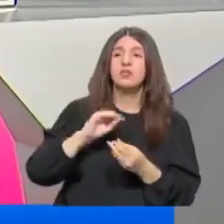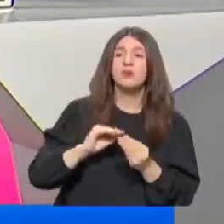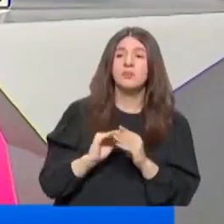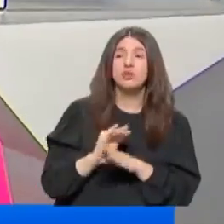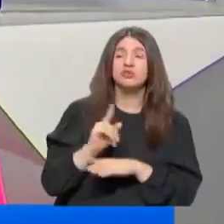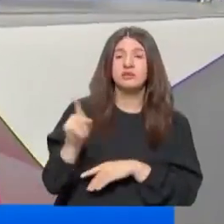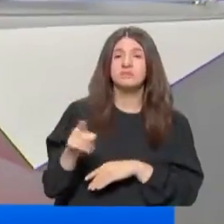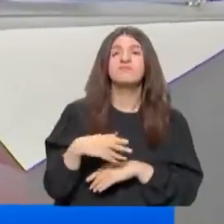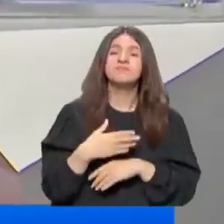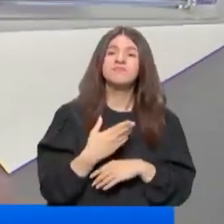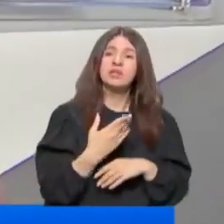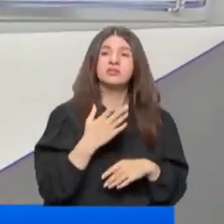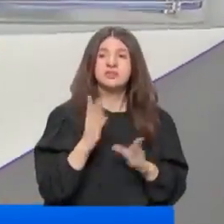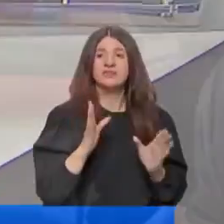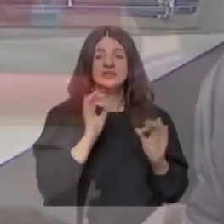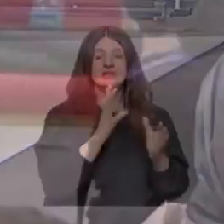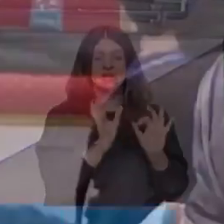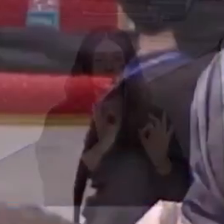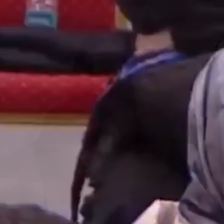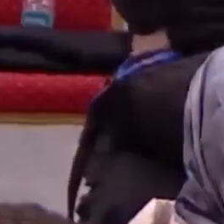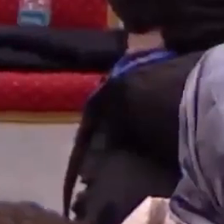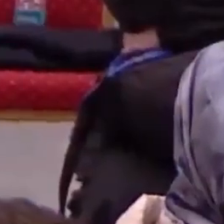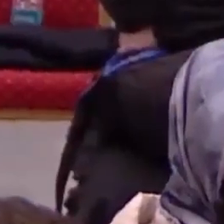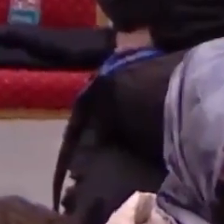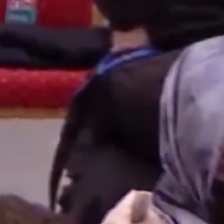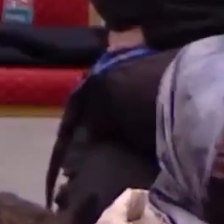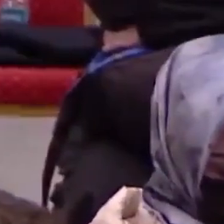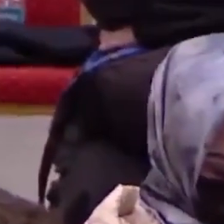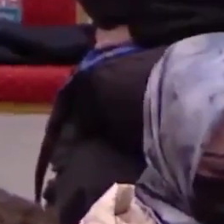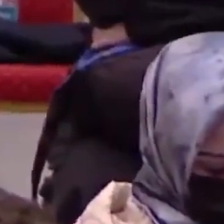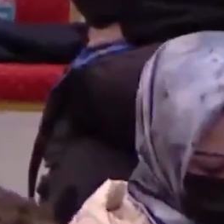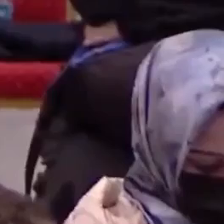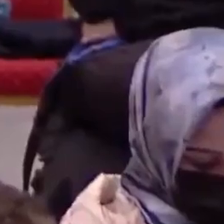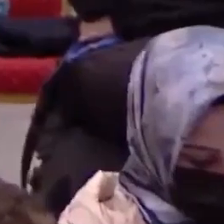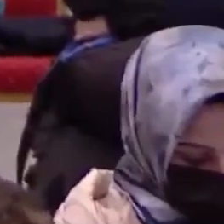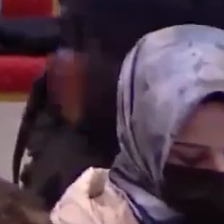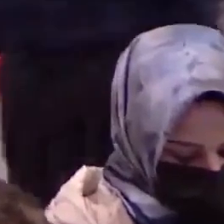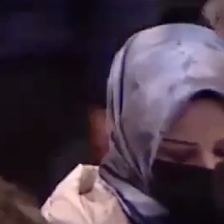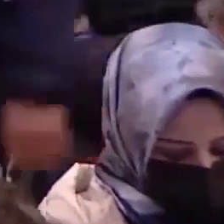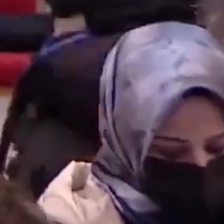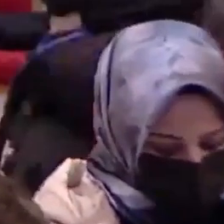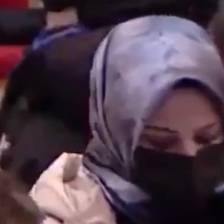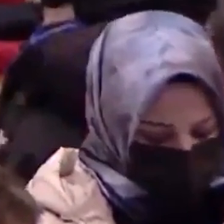vuruyor dar gelir Evet maalesef sadece sabit gelirle daha gelir aldıkları geliyor